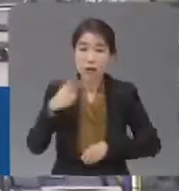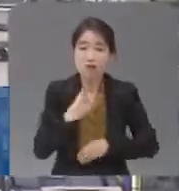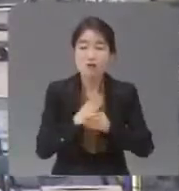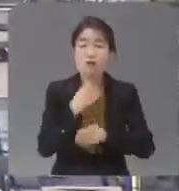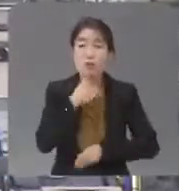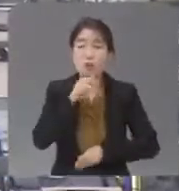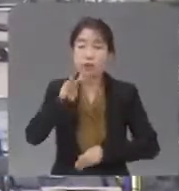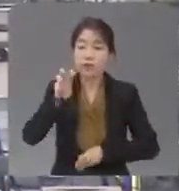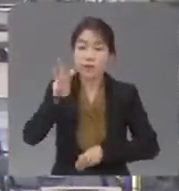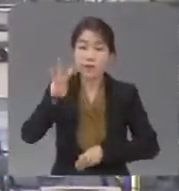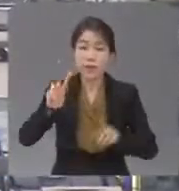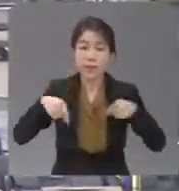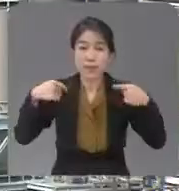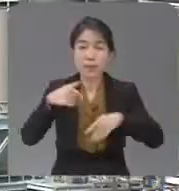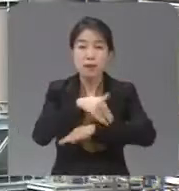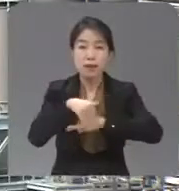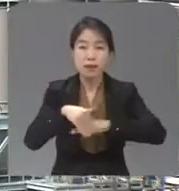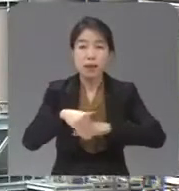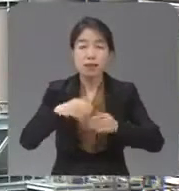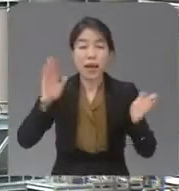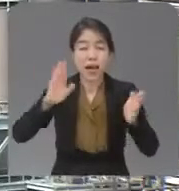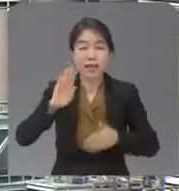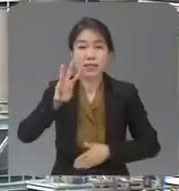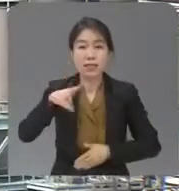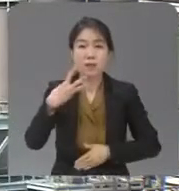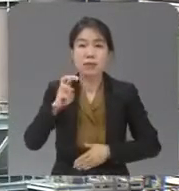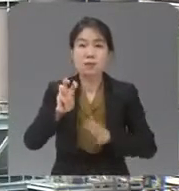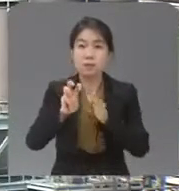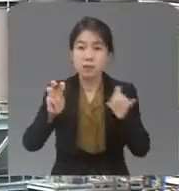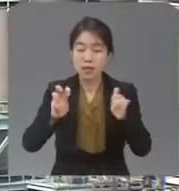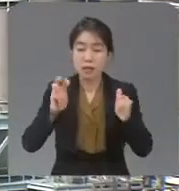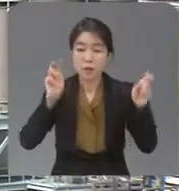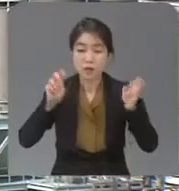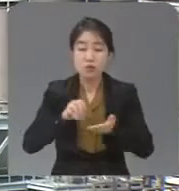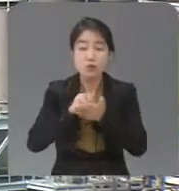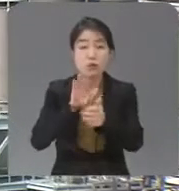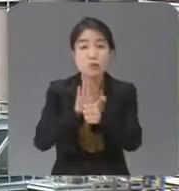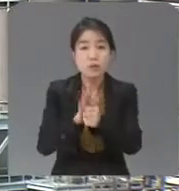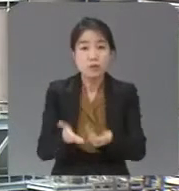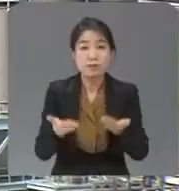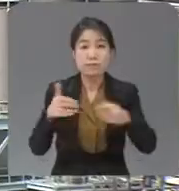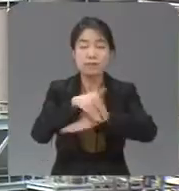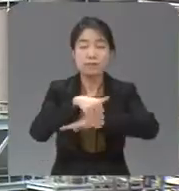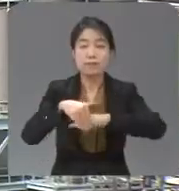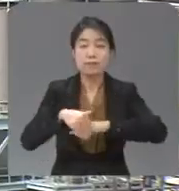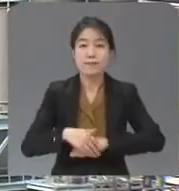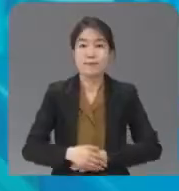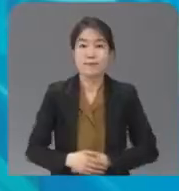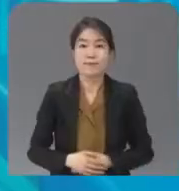33 군데도 참여하며 교육생 3 130여 명은 취업지원 서비스를 제공받게 됩니다